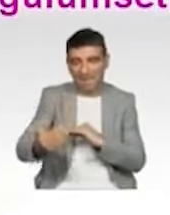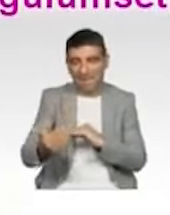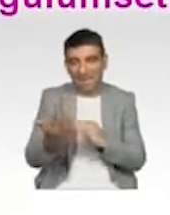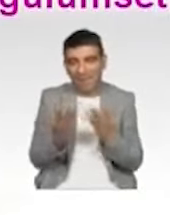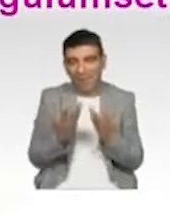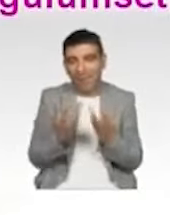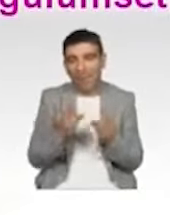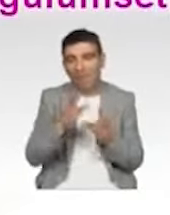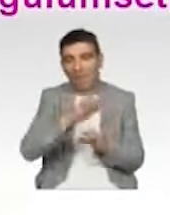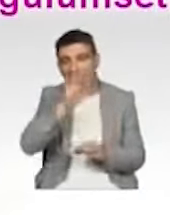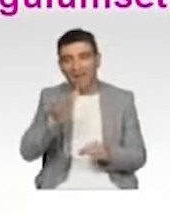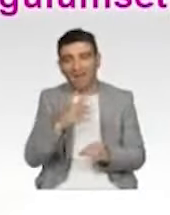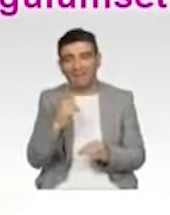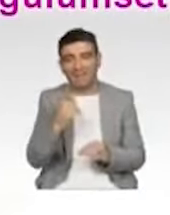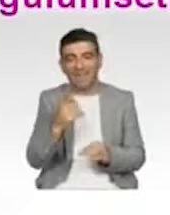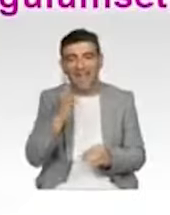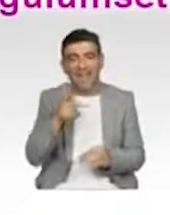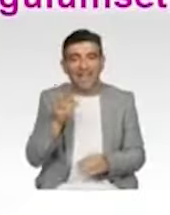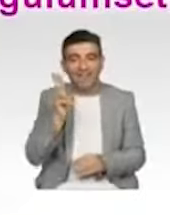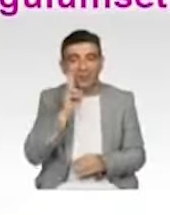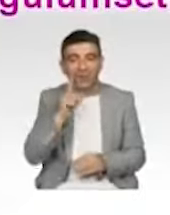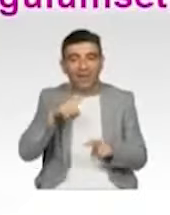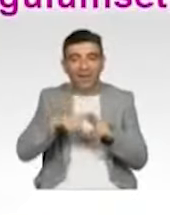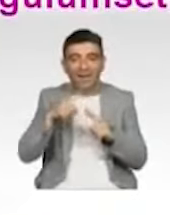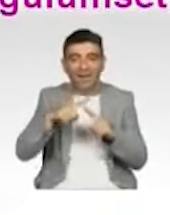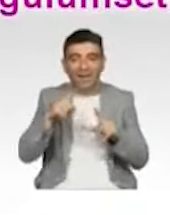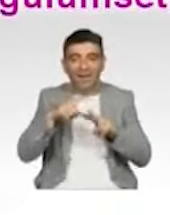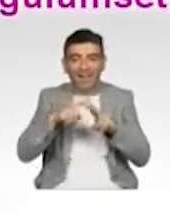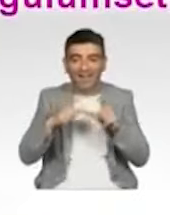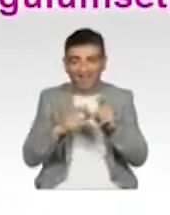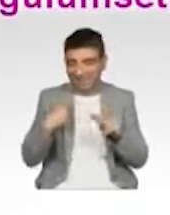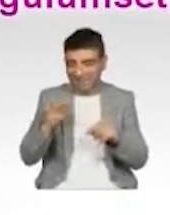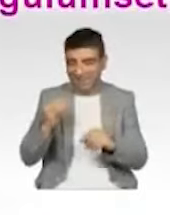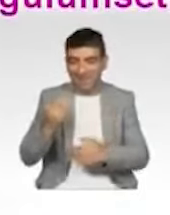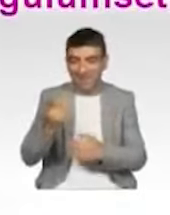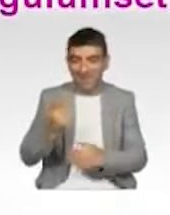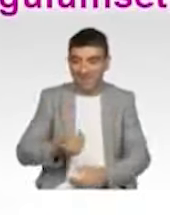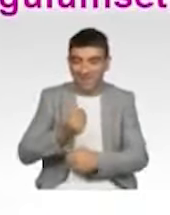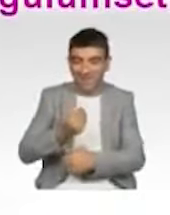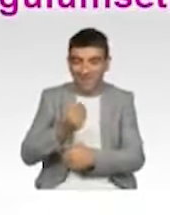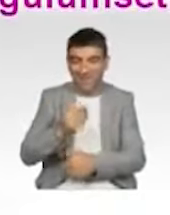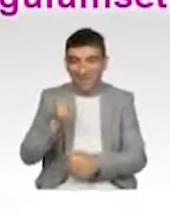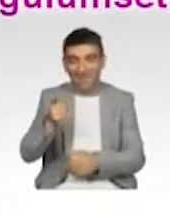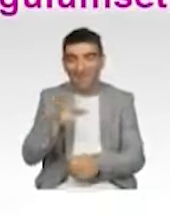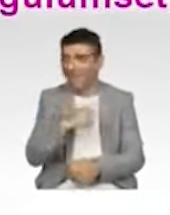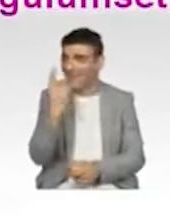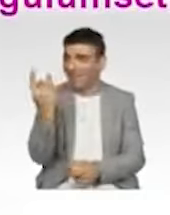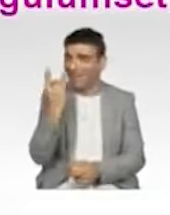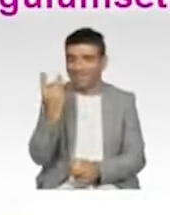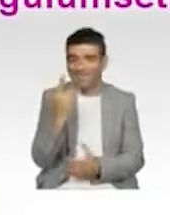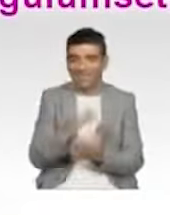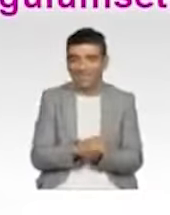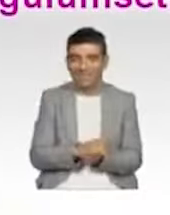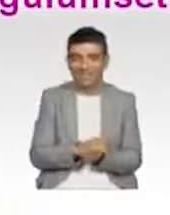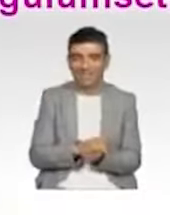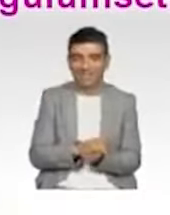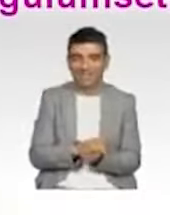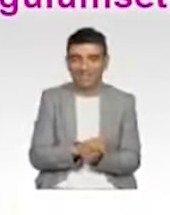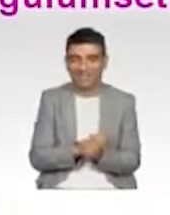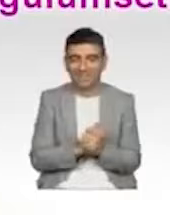getire, hani herkes. Ne güzel. En son sıcak atlası gördüm var. Elden ele dolaşıyordu böyle. Vardılar mı? Enişte. Vardı. Keşke